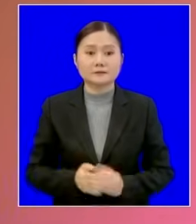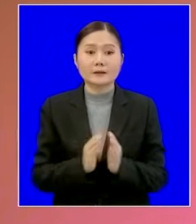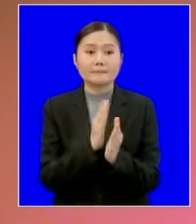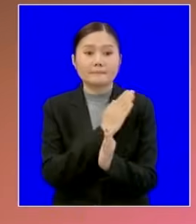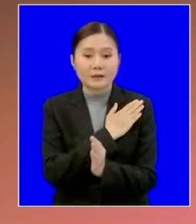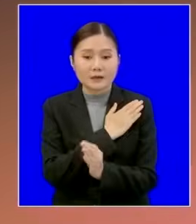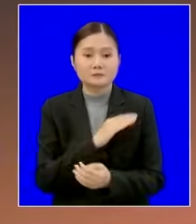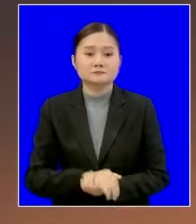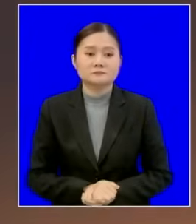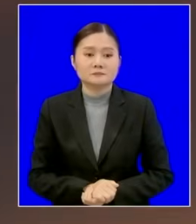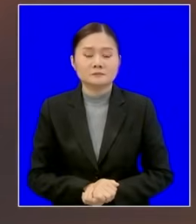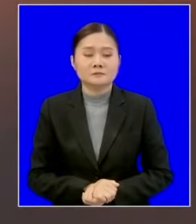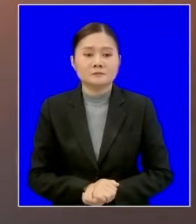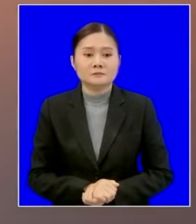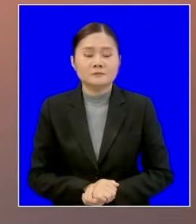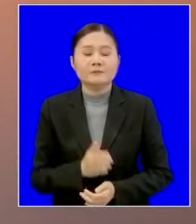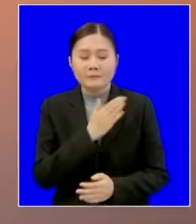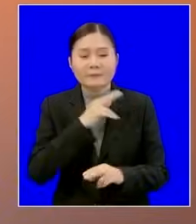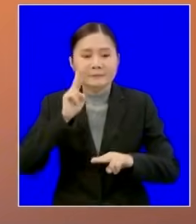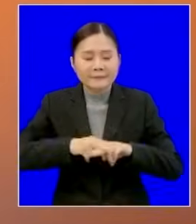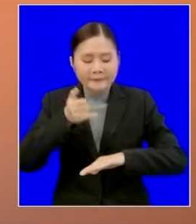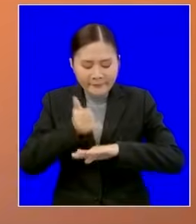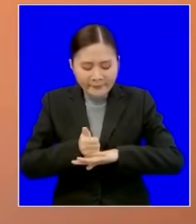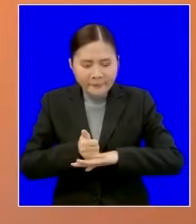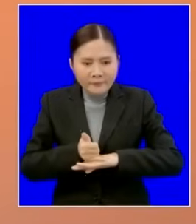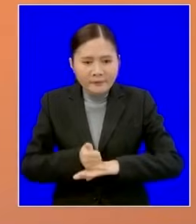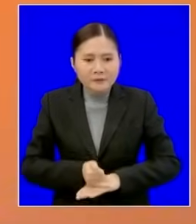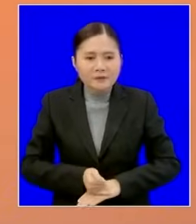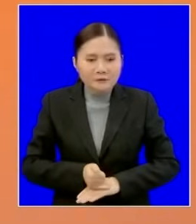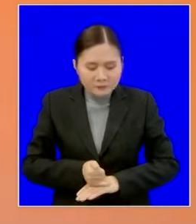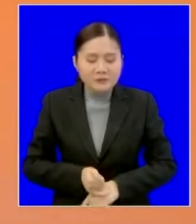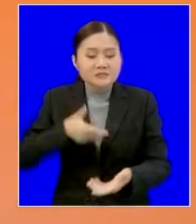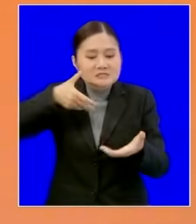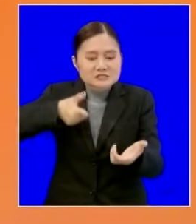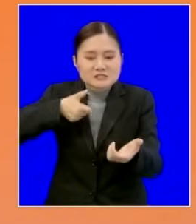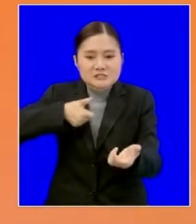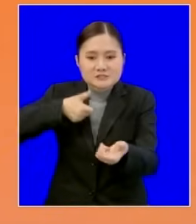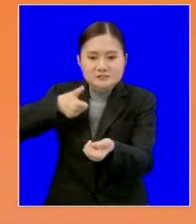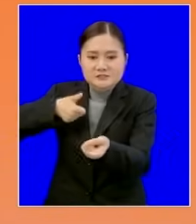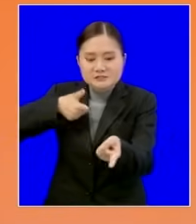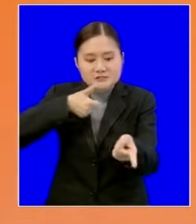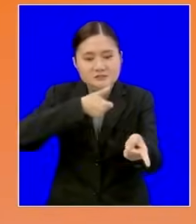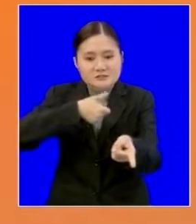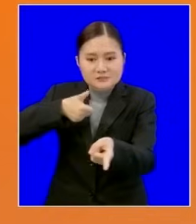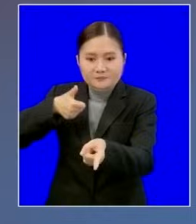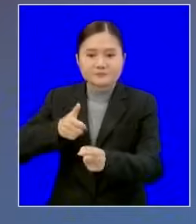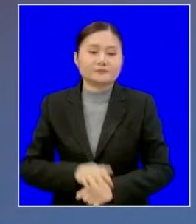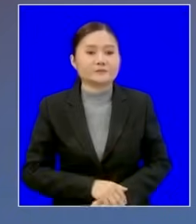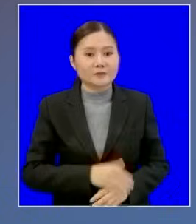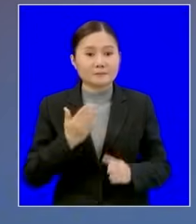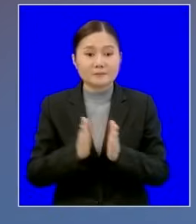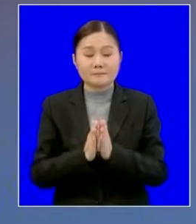านที่อยู่ตรงบริเวณเก้าอี้โซฟาค่ะแล้วก็ใช้เครื่องฉีดสารเคมีฉีดเข้าไปคือหลวงปู่เฮงเป็นเกจิ